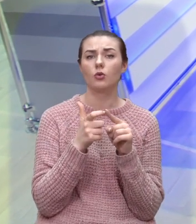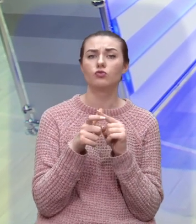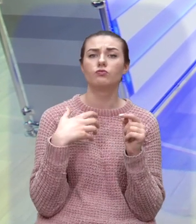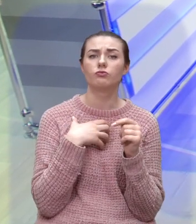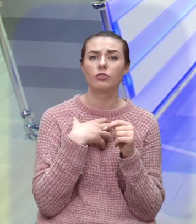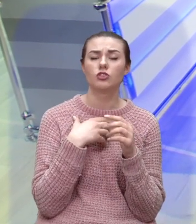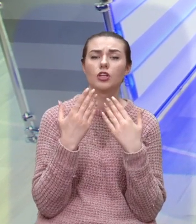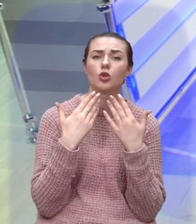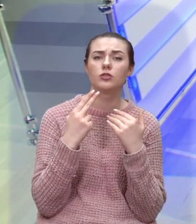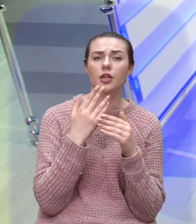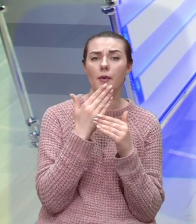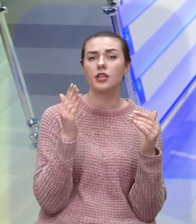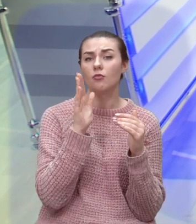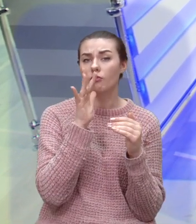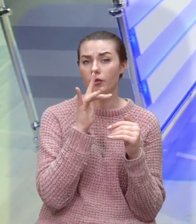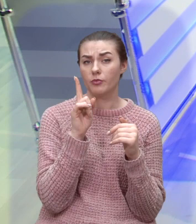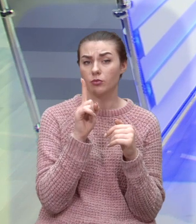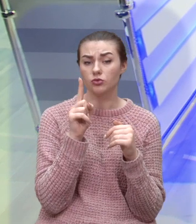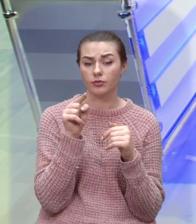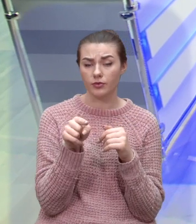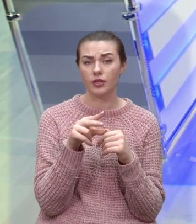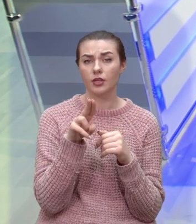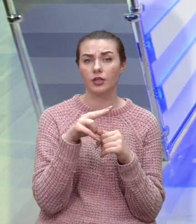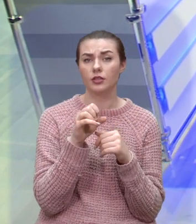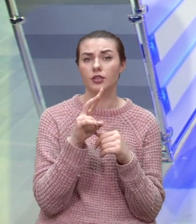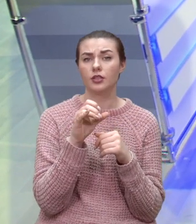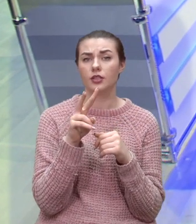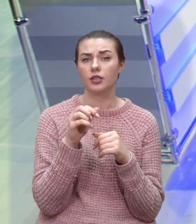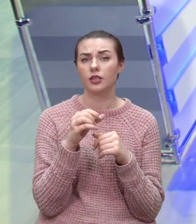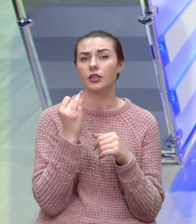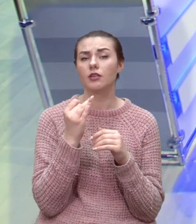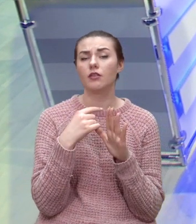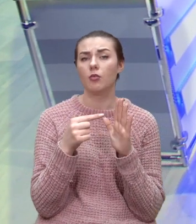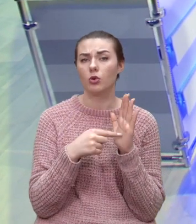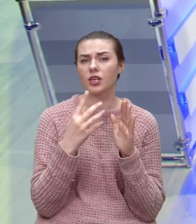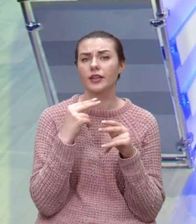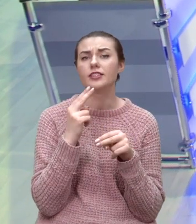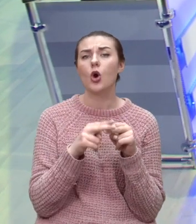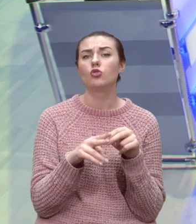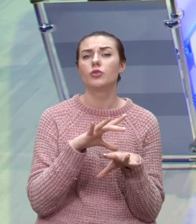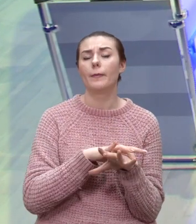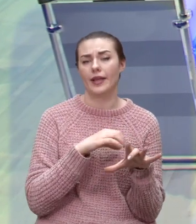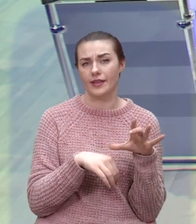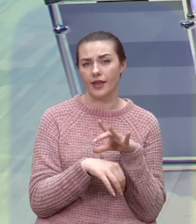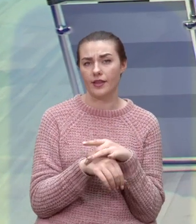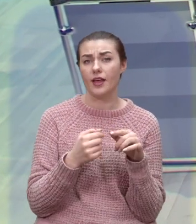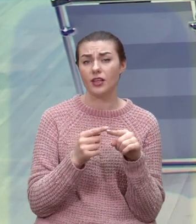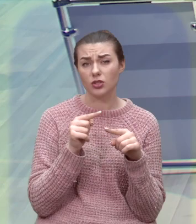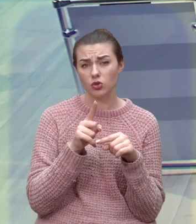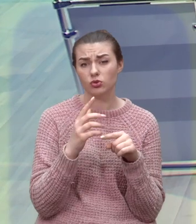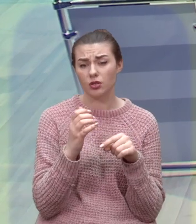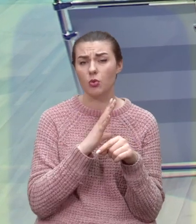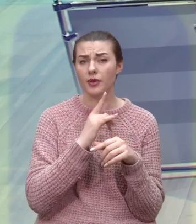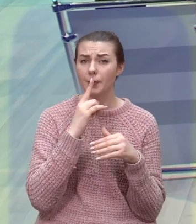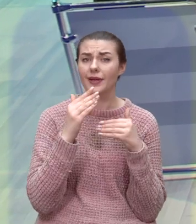серьезно относится к последним временам потому что нила по сути дела вала только один вопрос когда закончится пленение вот это то что ему было